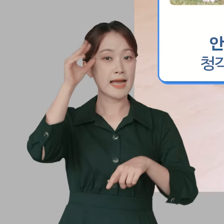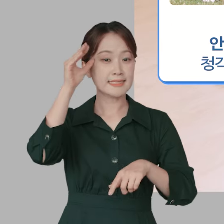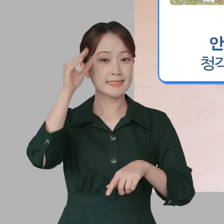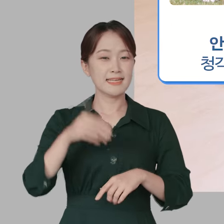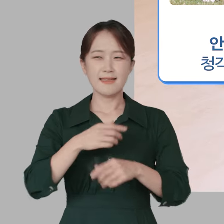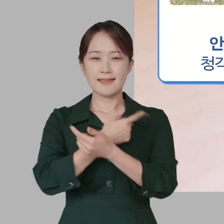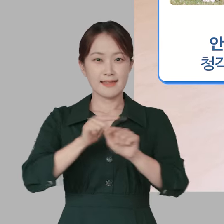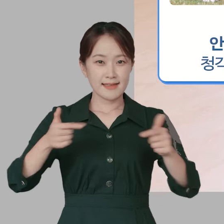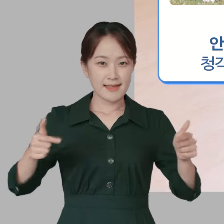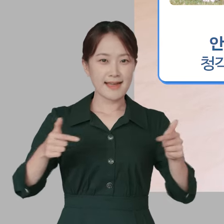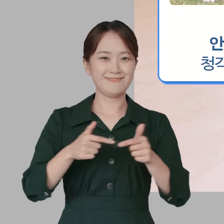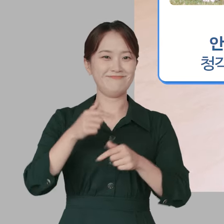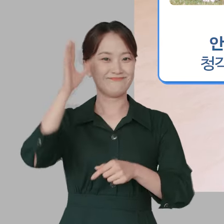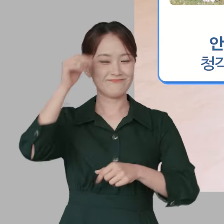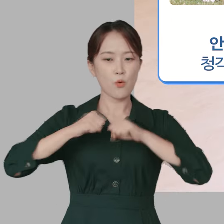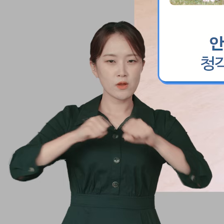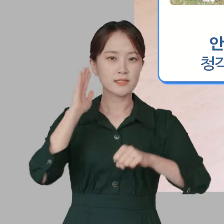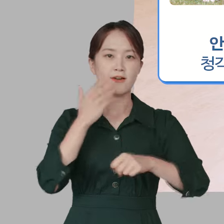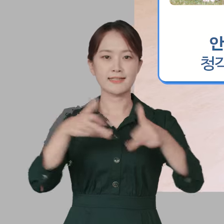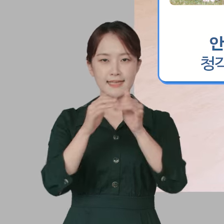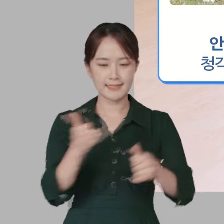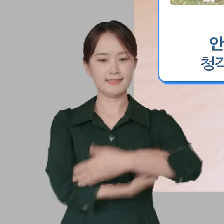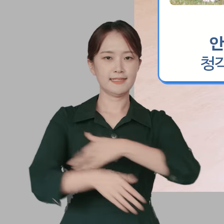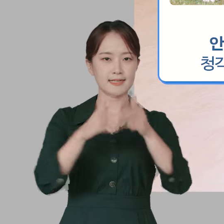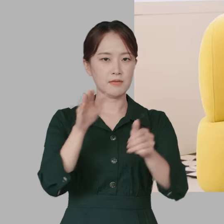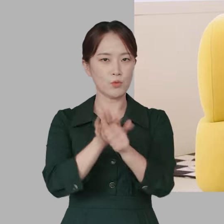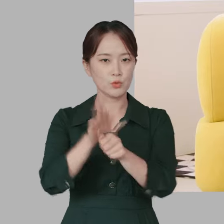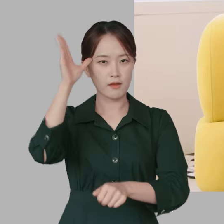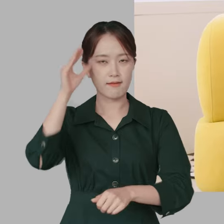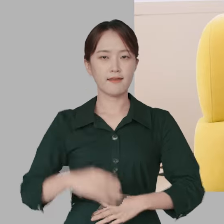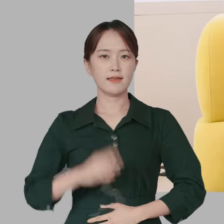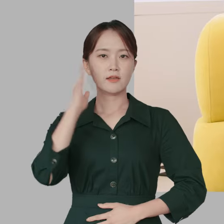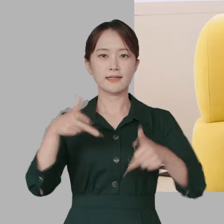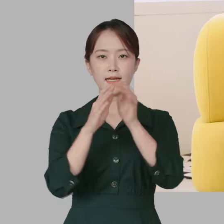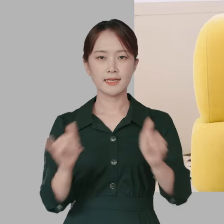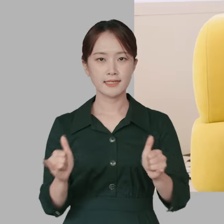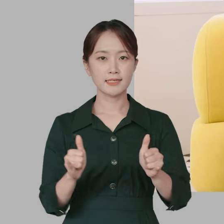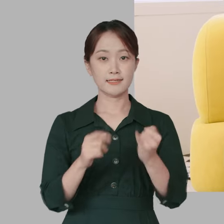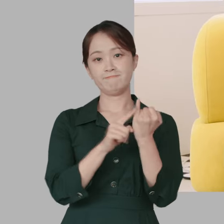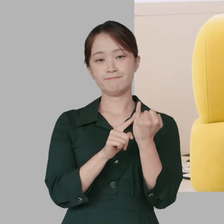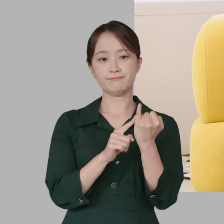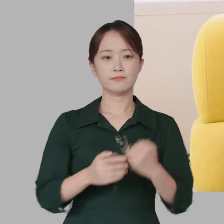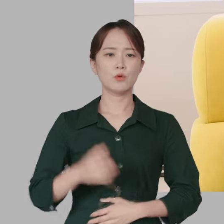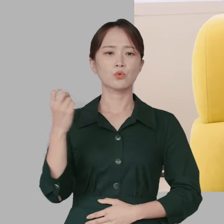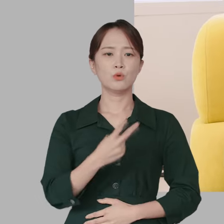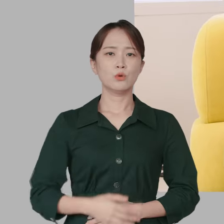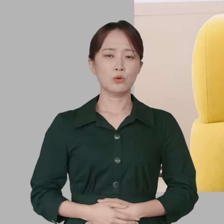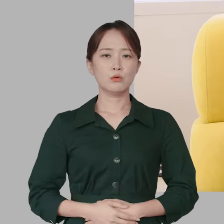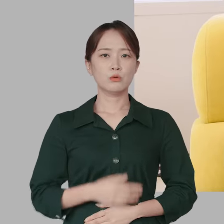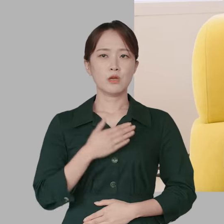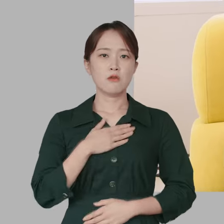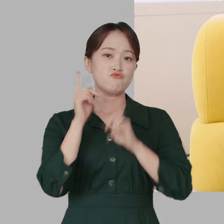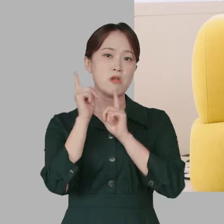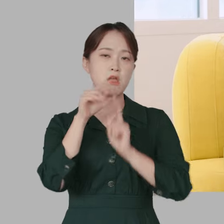다양한 견종이 활동하는 청각장애인 지체장애인 보조견 청각장애인 구혜진 씨 그리고 어느